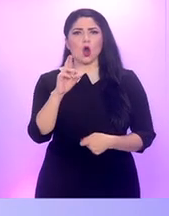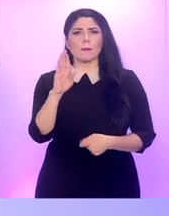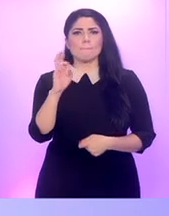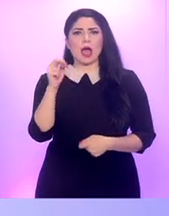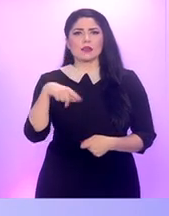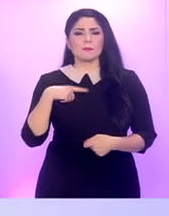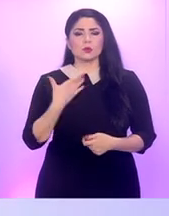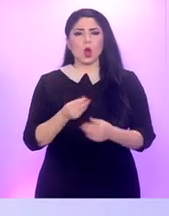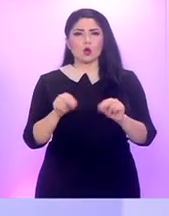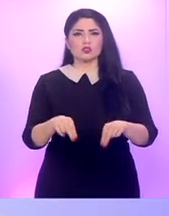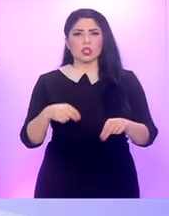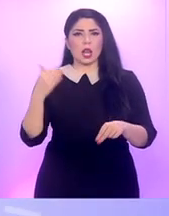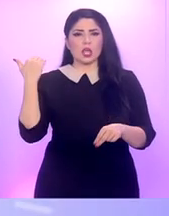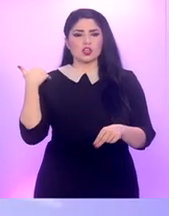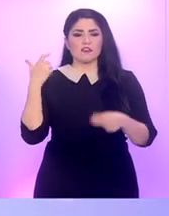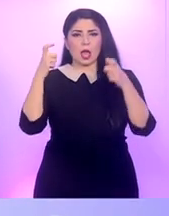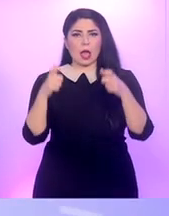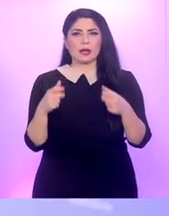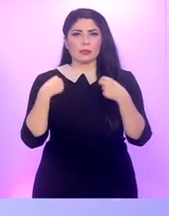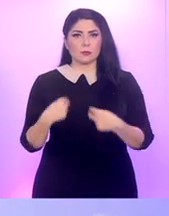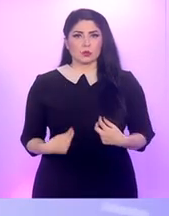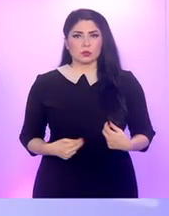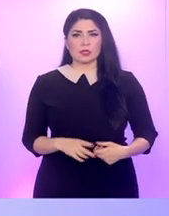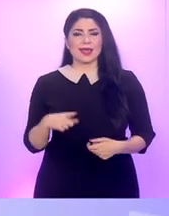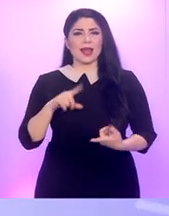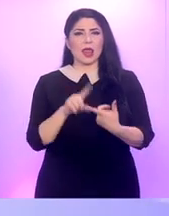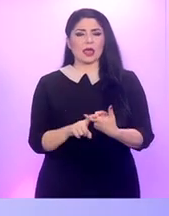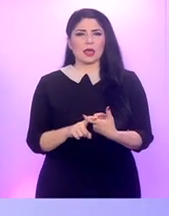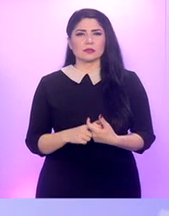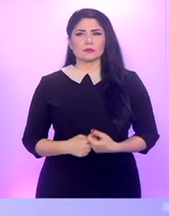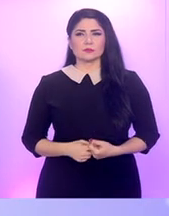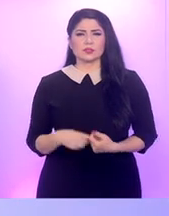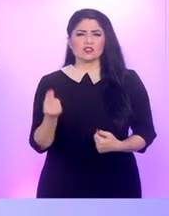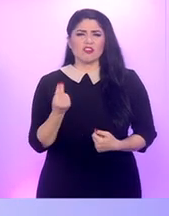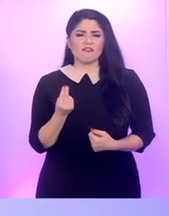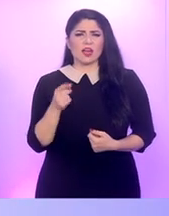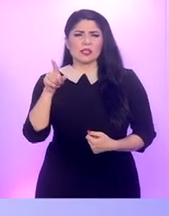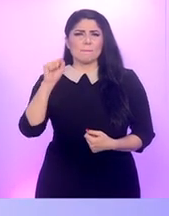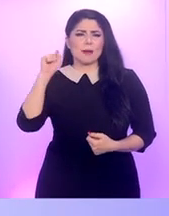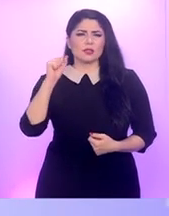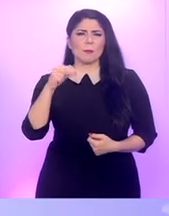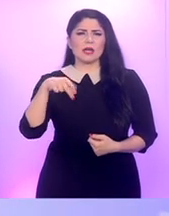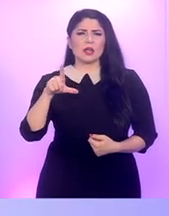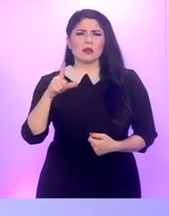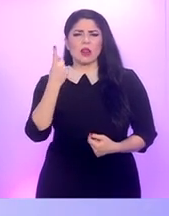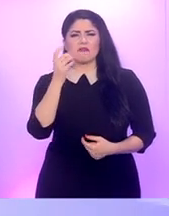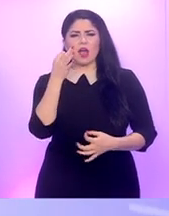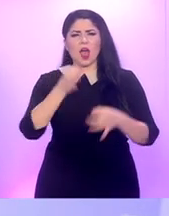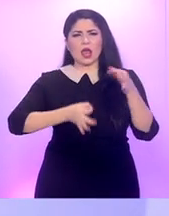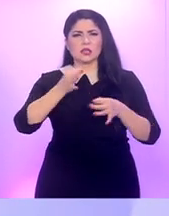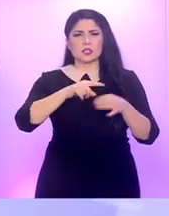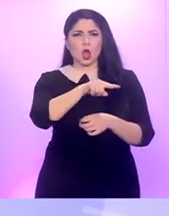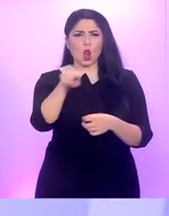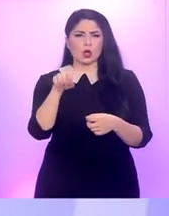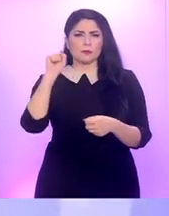a prelua șefia Camerei Deputaților ținea de o ecuație internă din Partidul Național Liberal, pentru